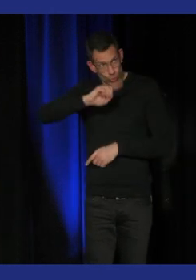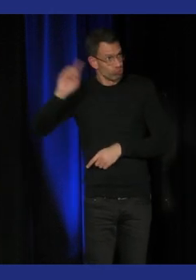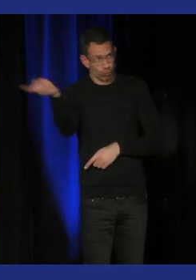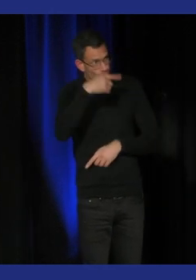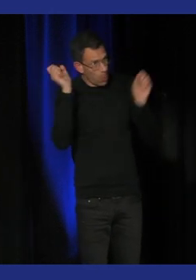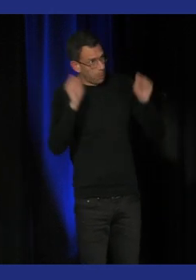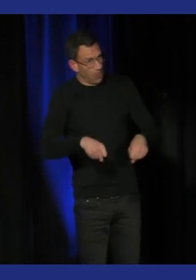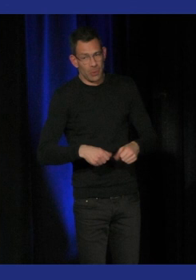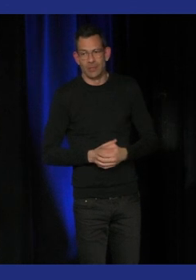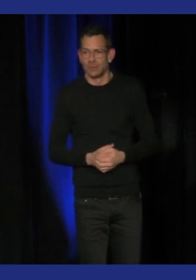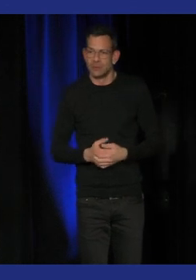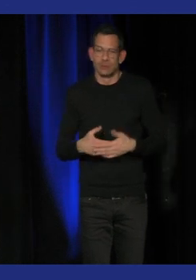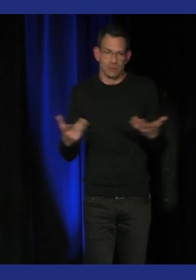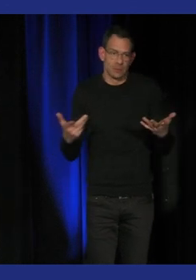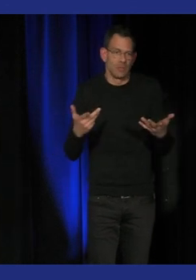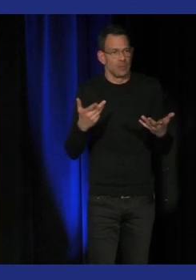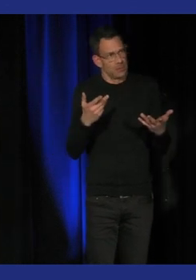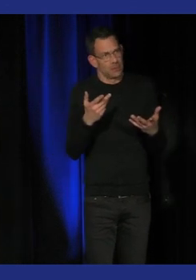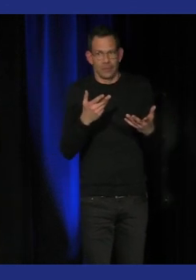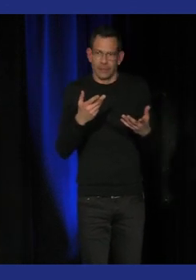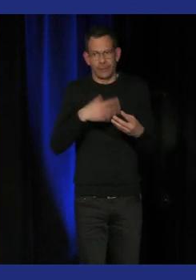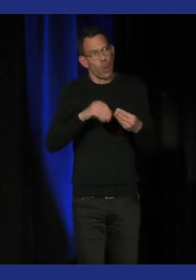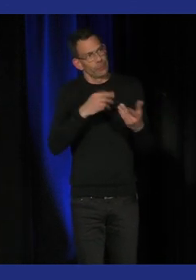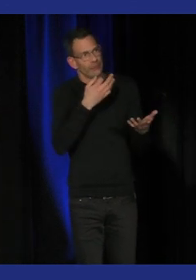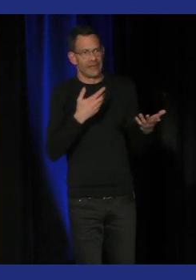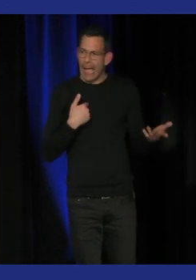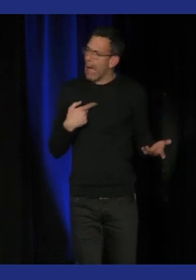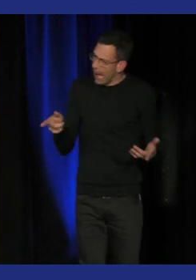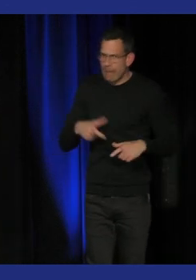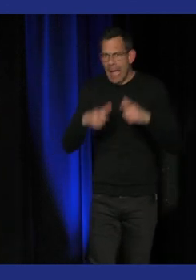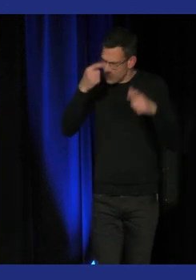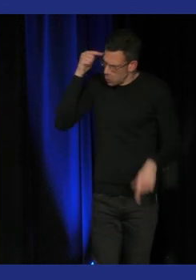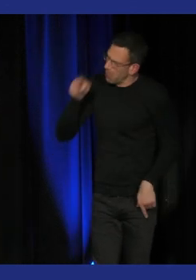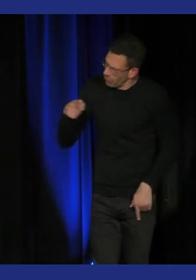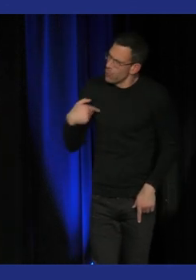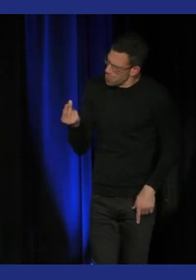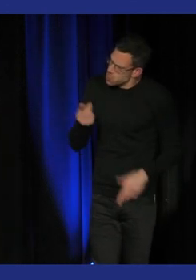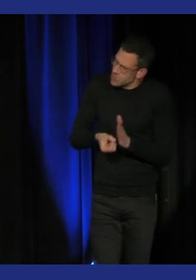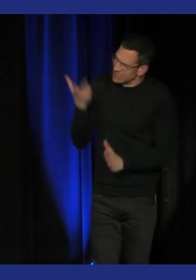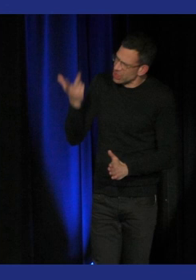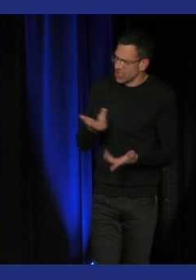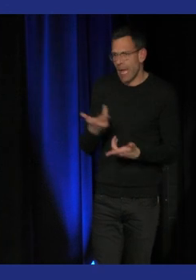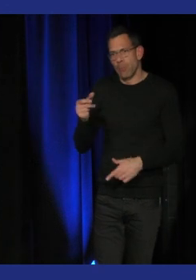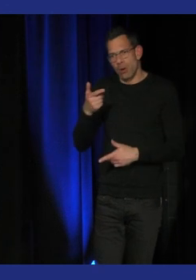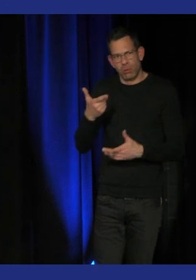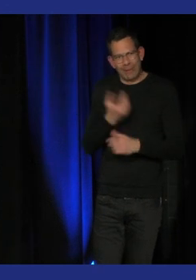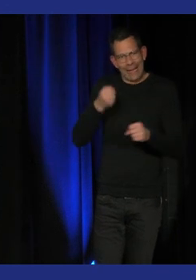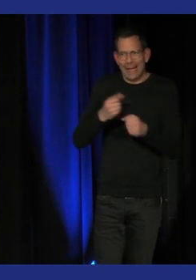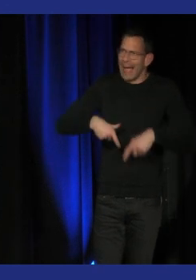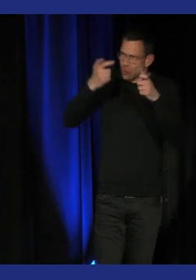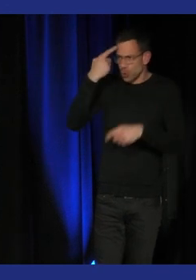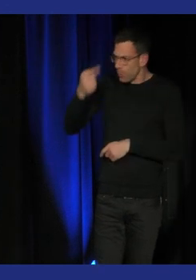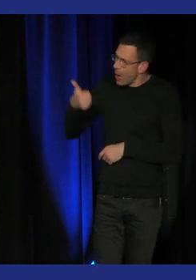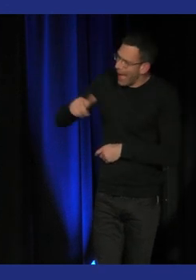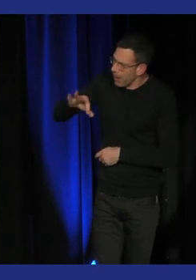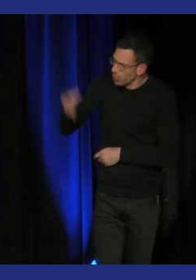monde. Et ça évitera de nous dire que l'ascenseur, il est que pour nous et qu'il coûte très cher pour 1% de la population. Non,